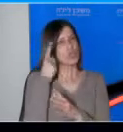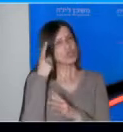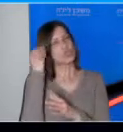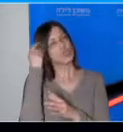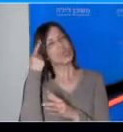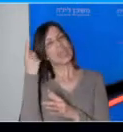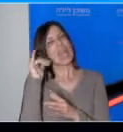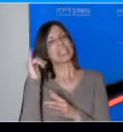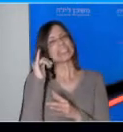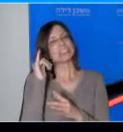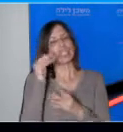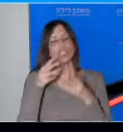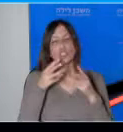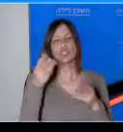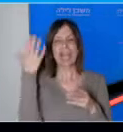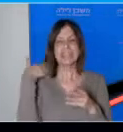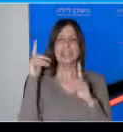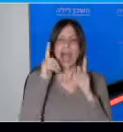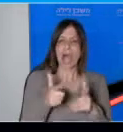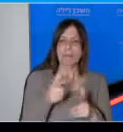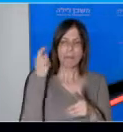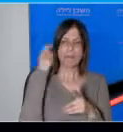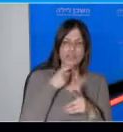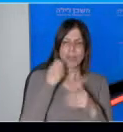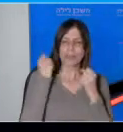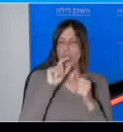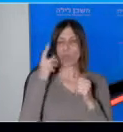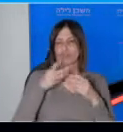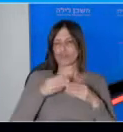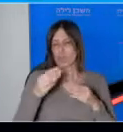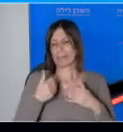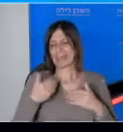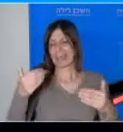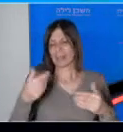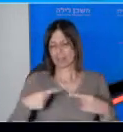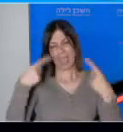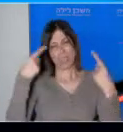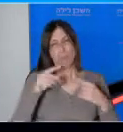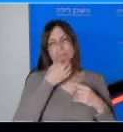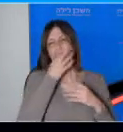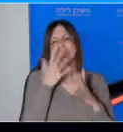אז נלחמו בפשיעה וכו', בטח לא בשיטות המתקדמות של היום, אבל מה הגבול